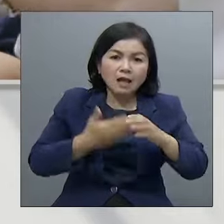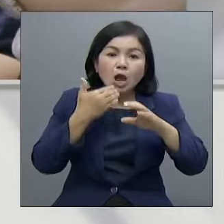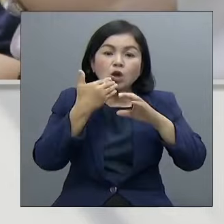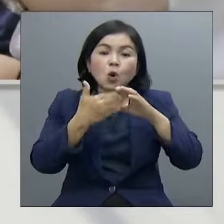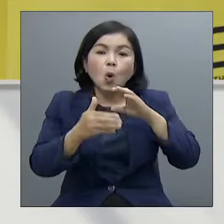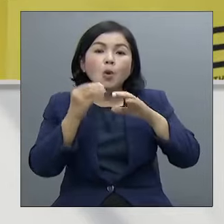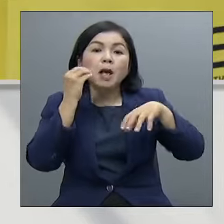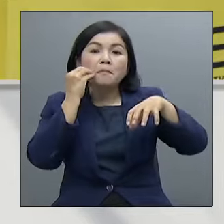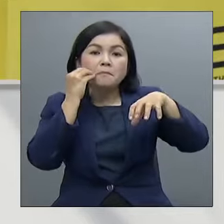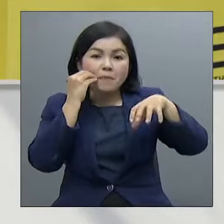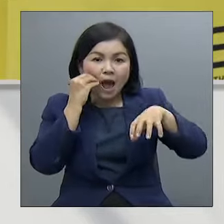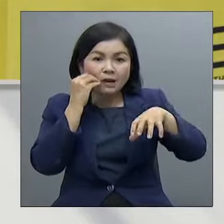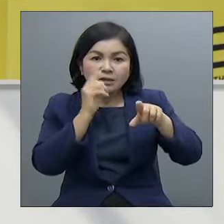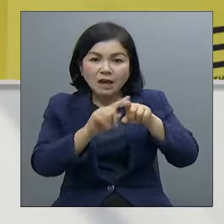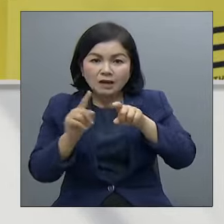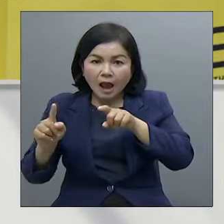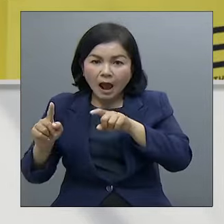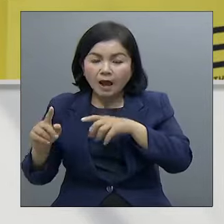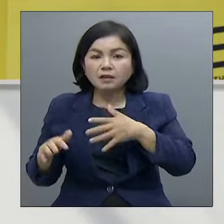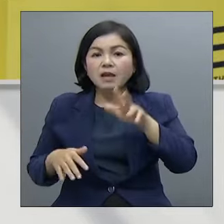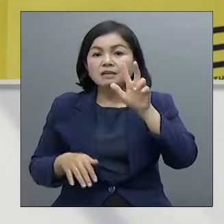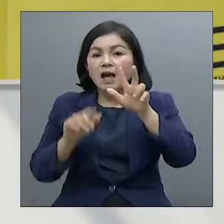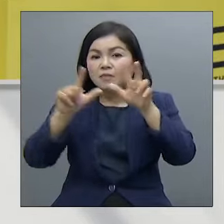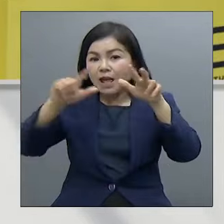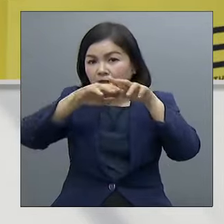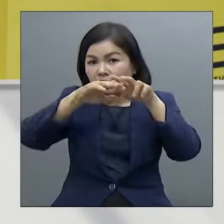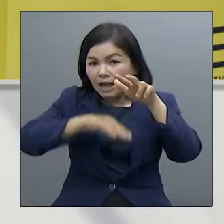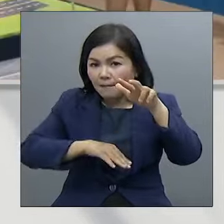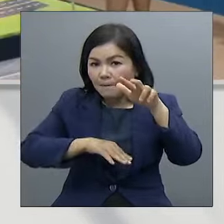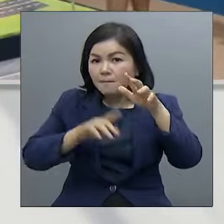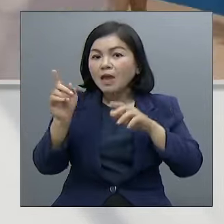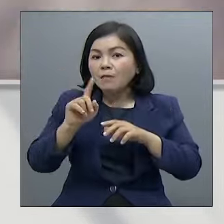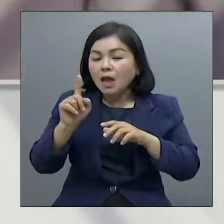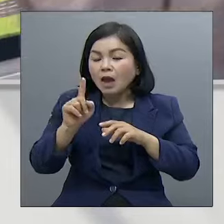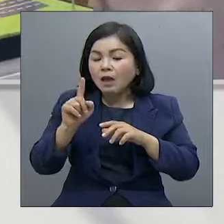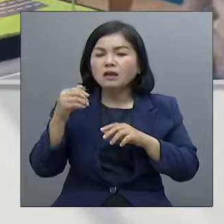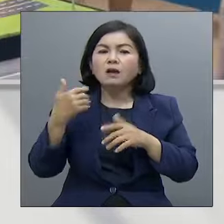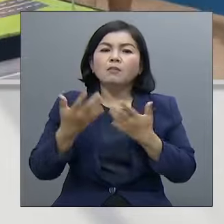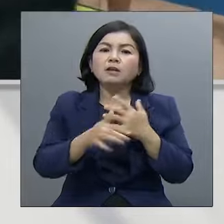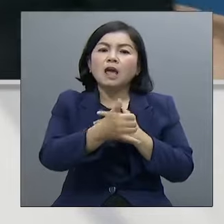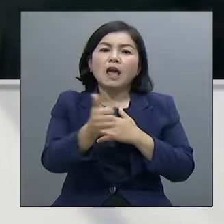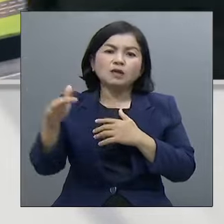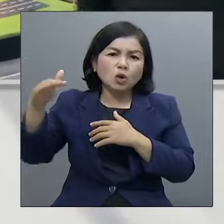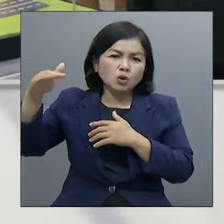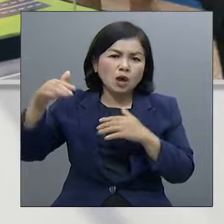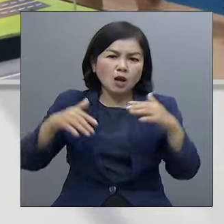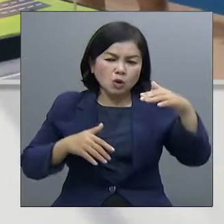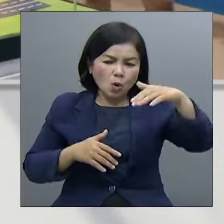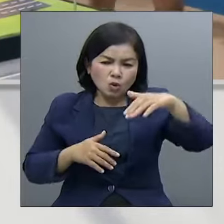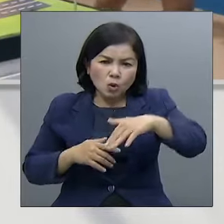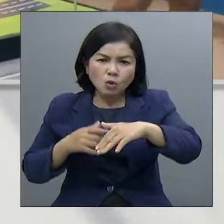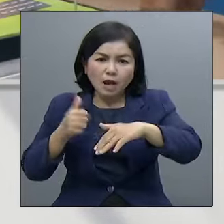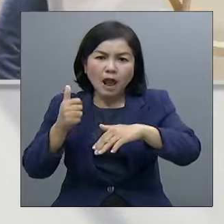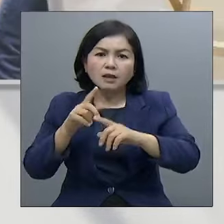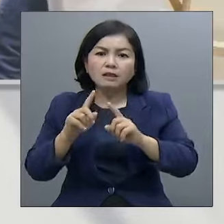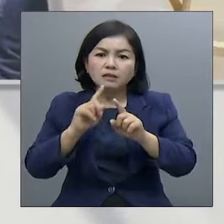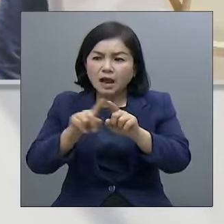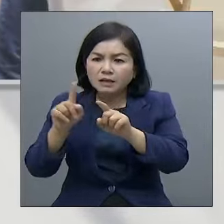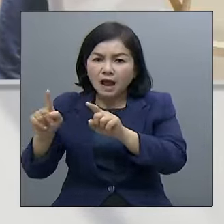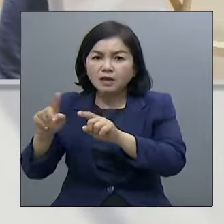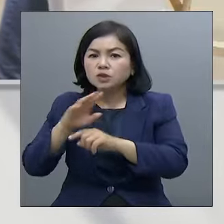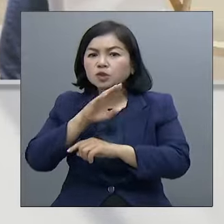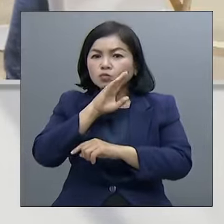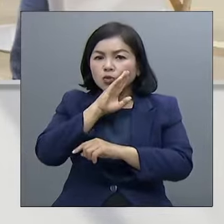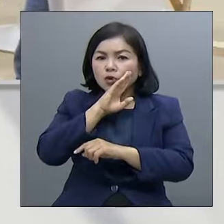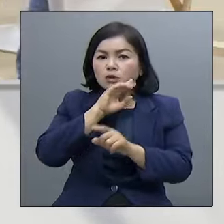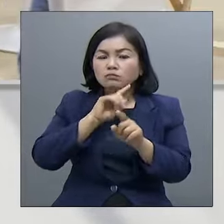อาศัยที่ราคาต่ำกว่า3ล้านบาทมันจะมีการทรงตัวหรืออาจจะลดลงค่ะและแน่นอนนะคะอุปทานในตลาดเมื่อจะมีการสะส